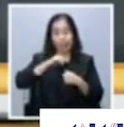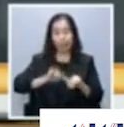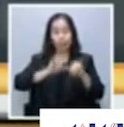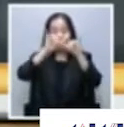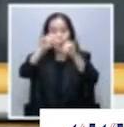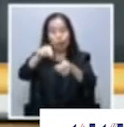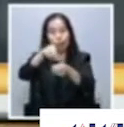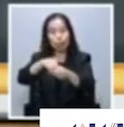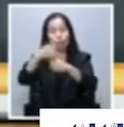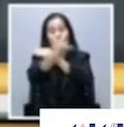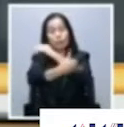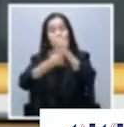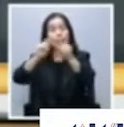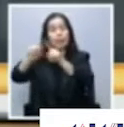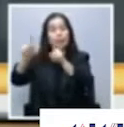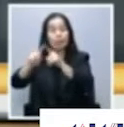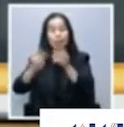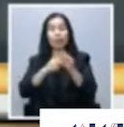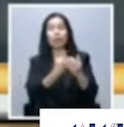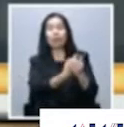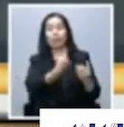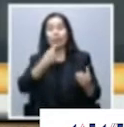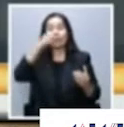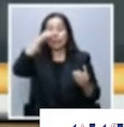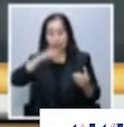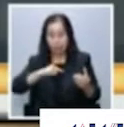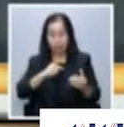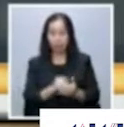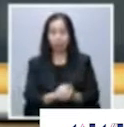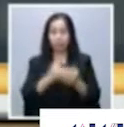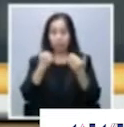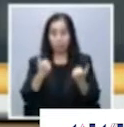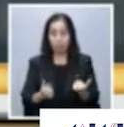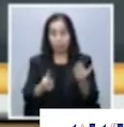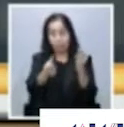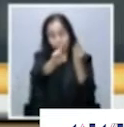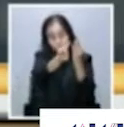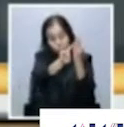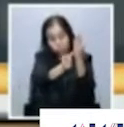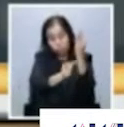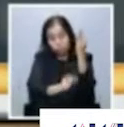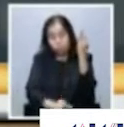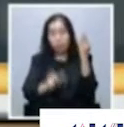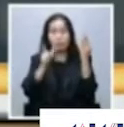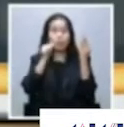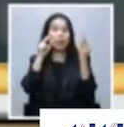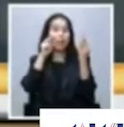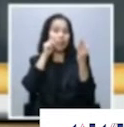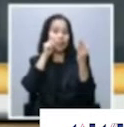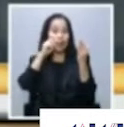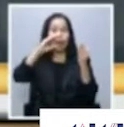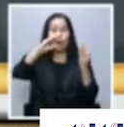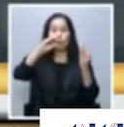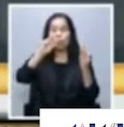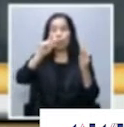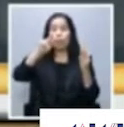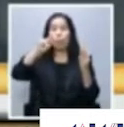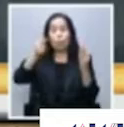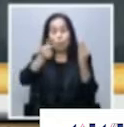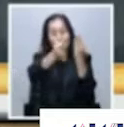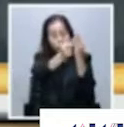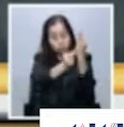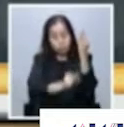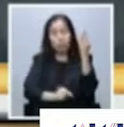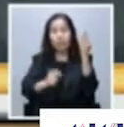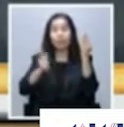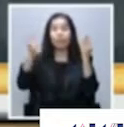วันนี้เนี่ยแม่น้ำโขงซึ่งเป็นแม่น้ำหลักของในเอเชียระ